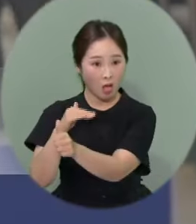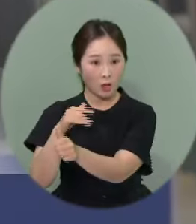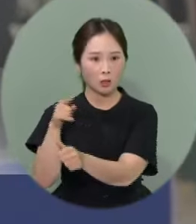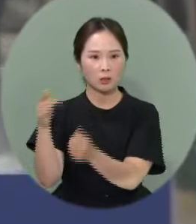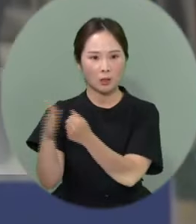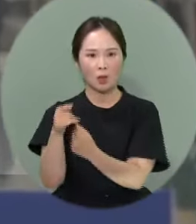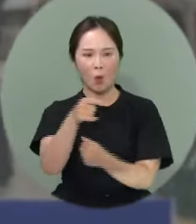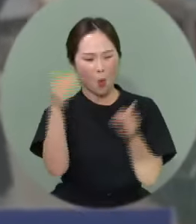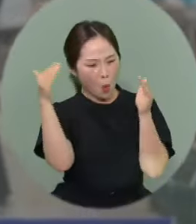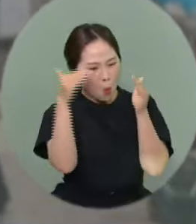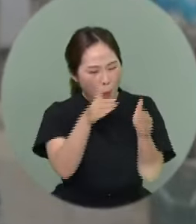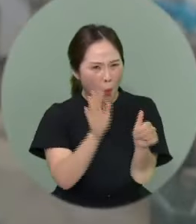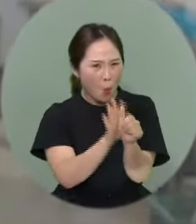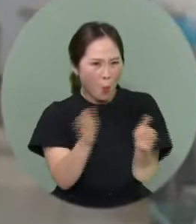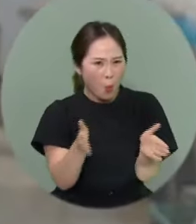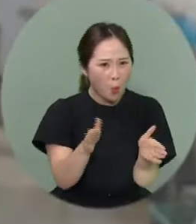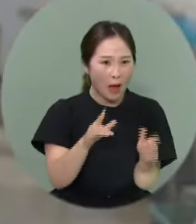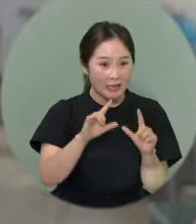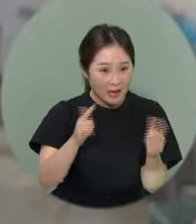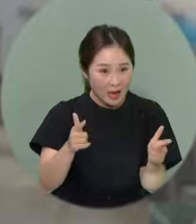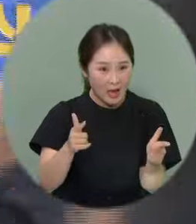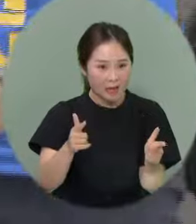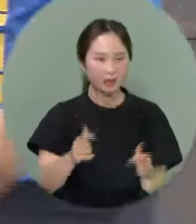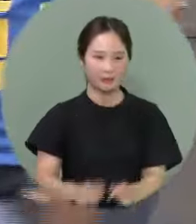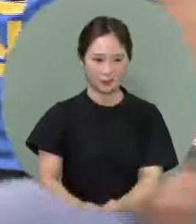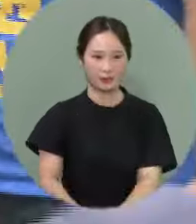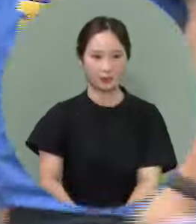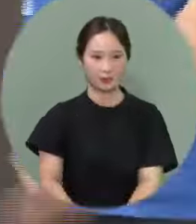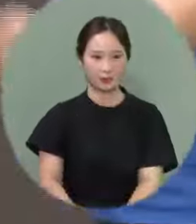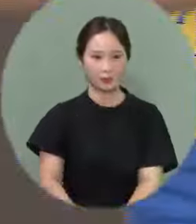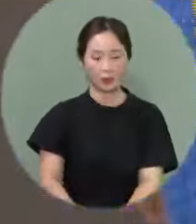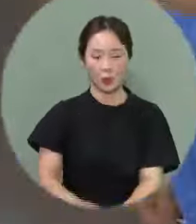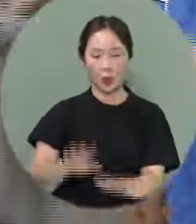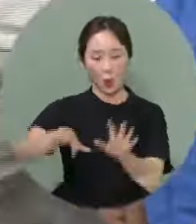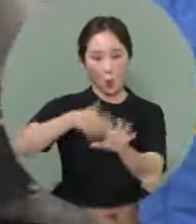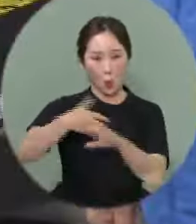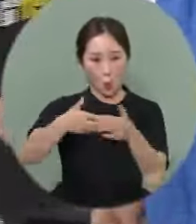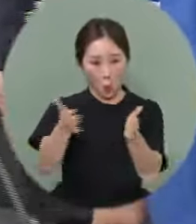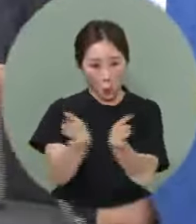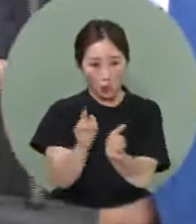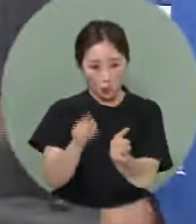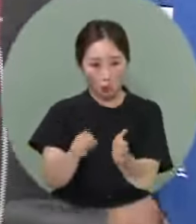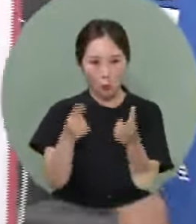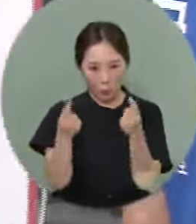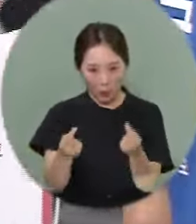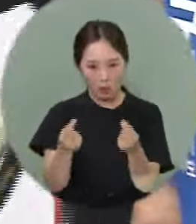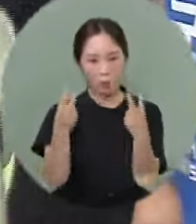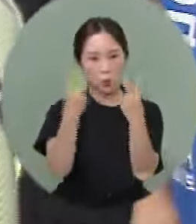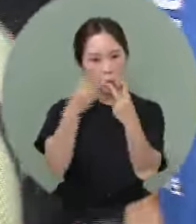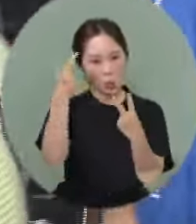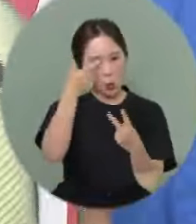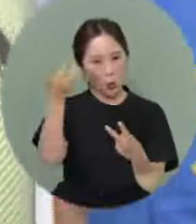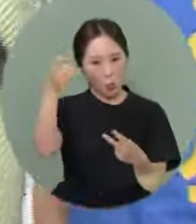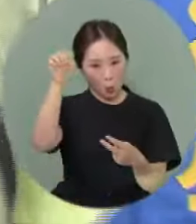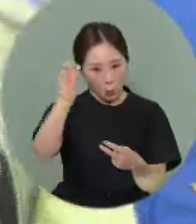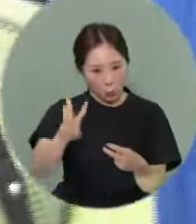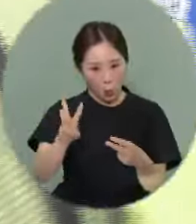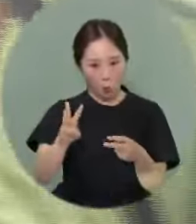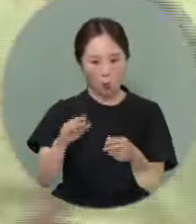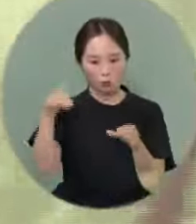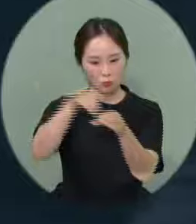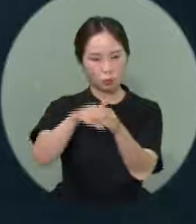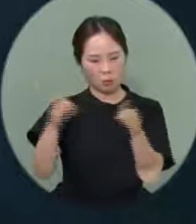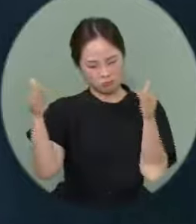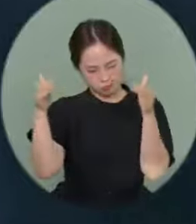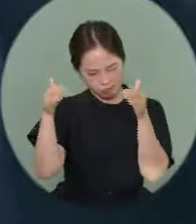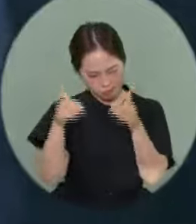의혹도 제기된다고 반발하고 나섰기 때문입니다 조국 혁신당 이번 광성 재선거에 당력을 집중하겠다고